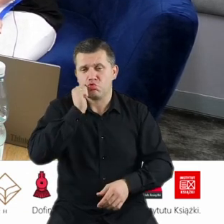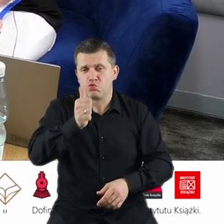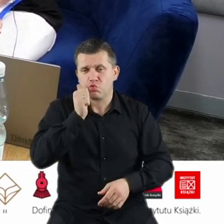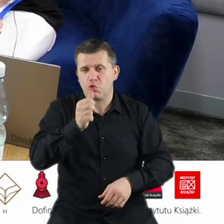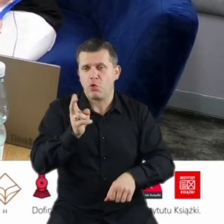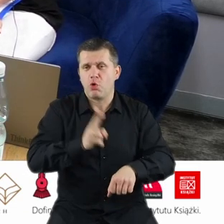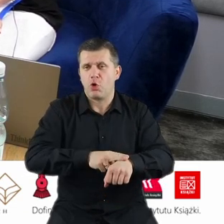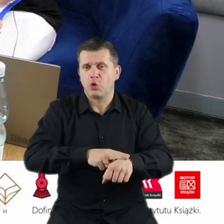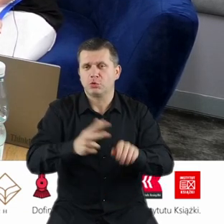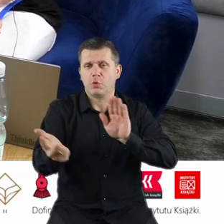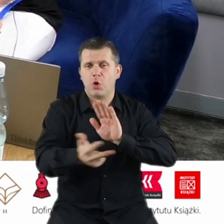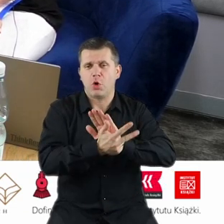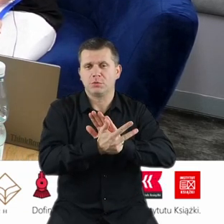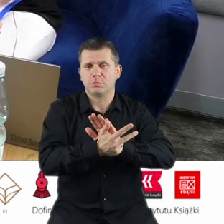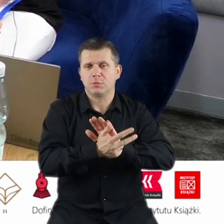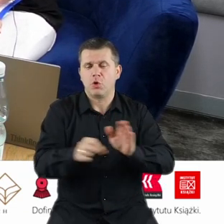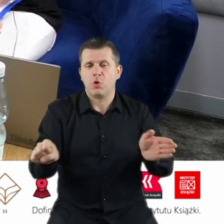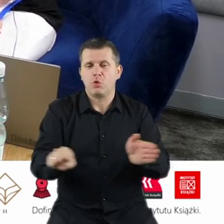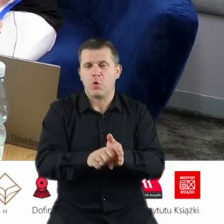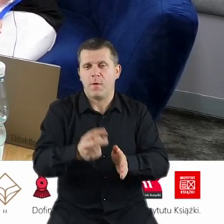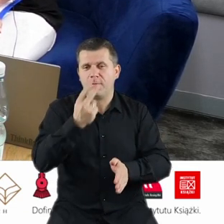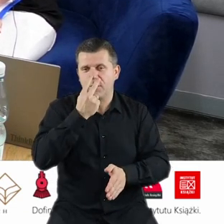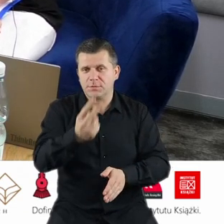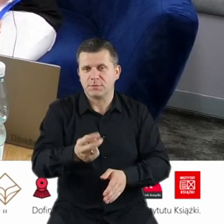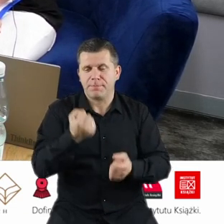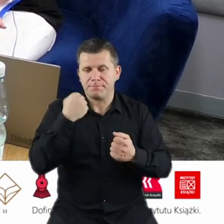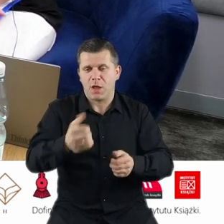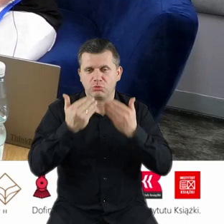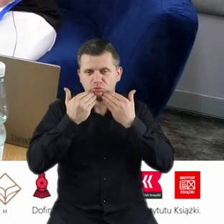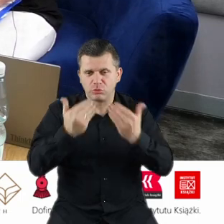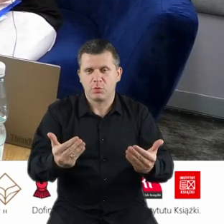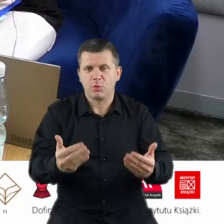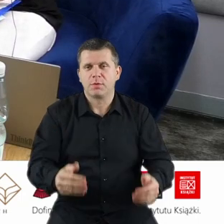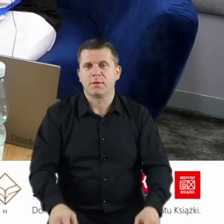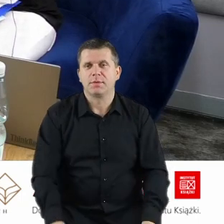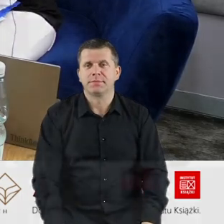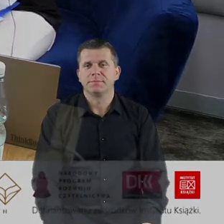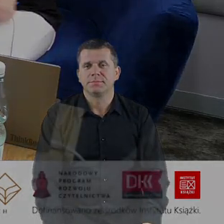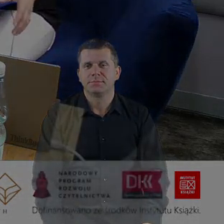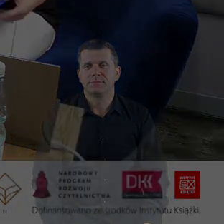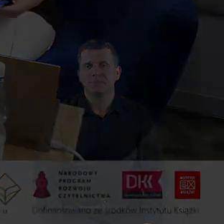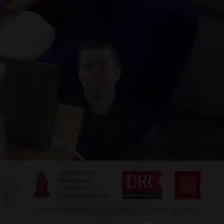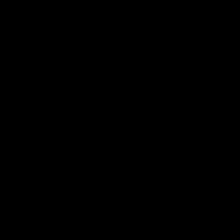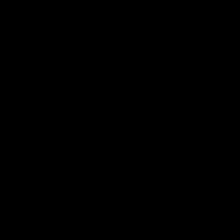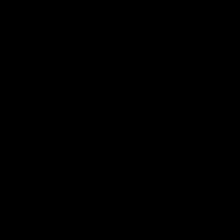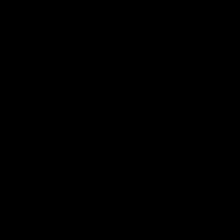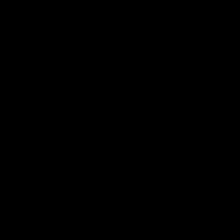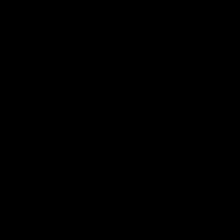odbędzie się już jutro o godzinie 18. Do widzenia. Bardzo dziękuję.